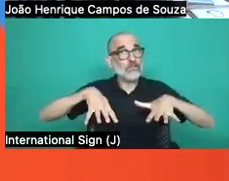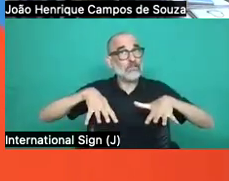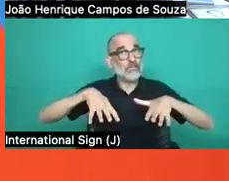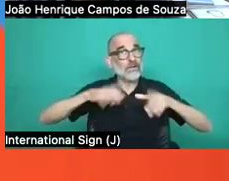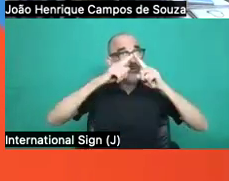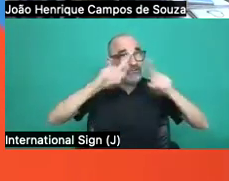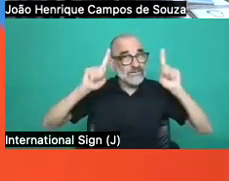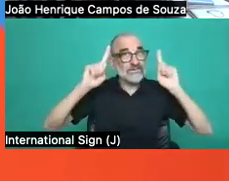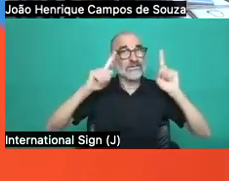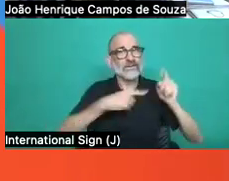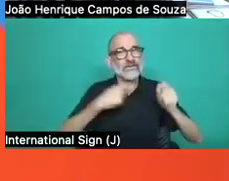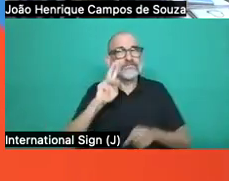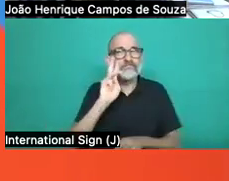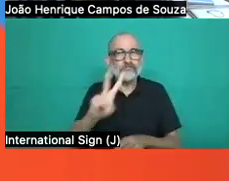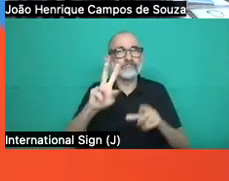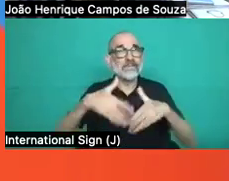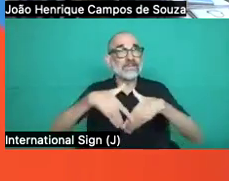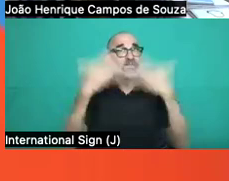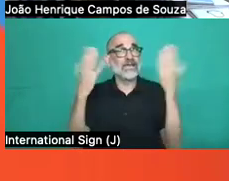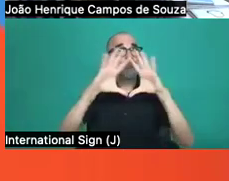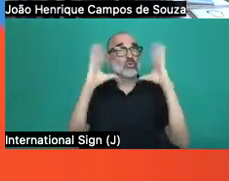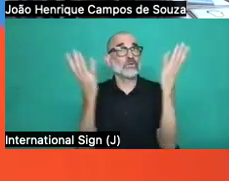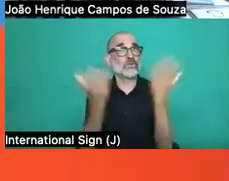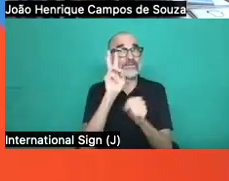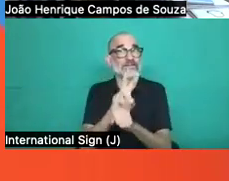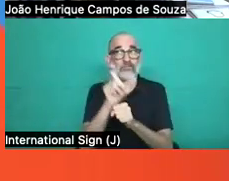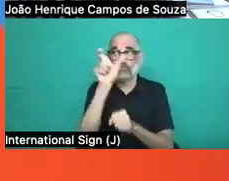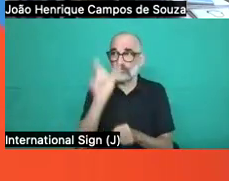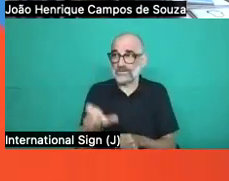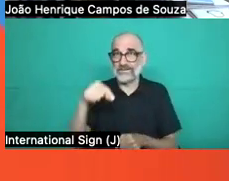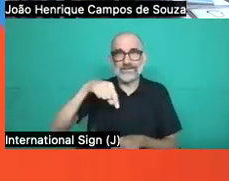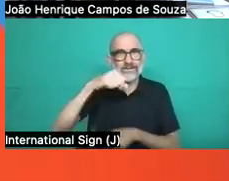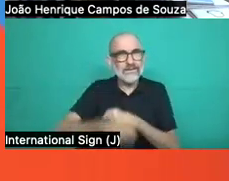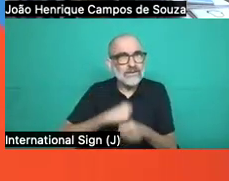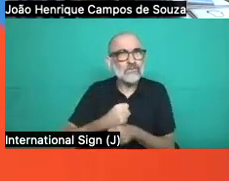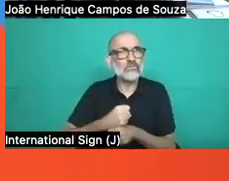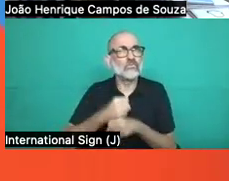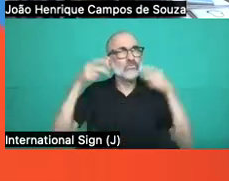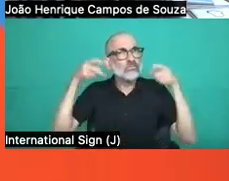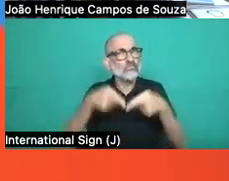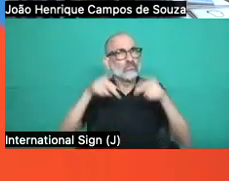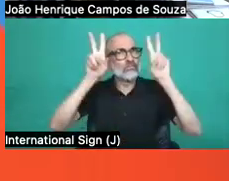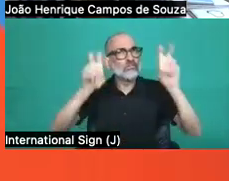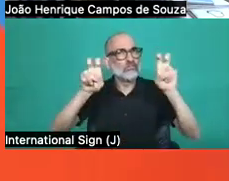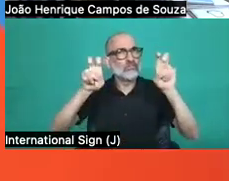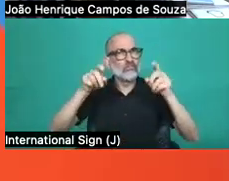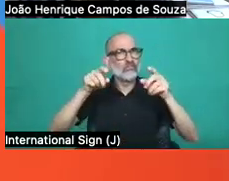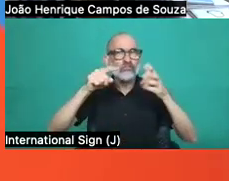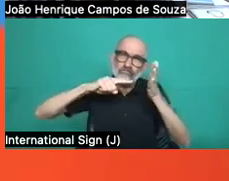Nous célébrons la journée mondiale de la sécurité des patients. Cette année, la question ou le sujet est la sécurité